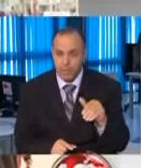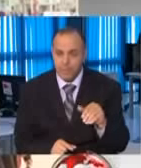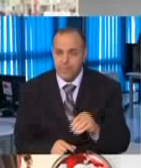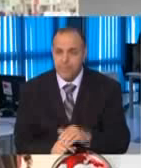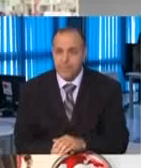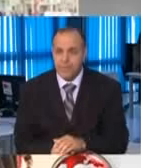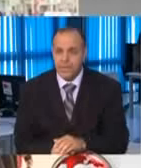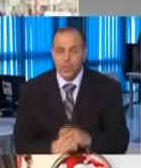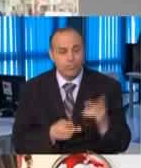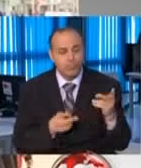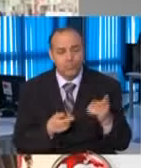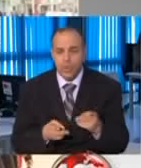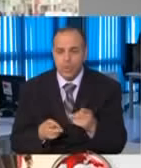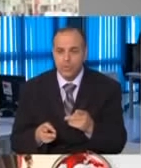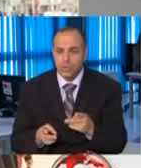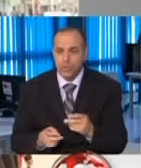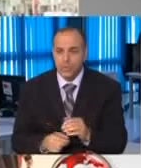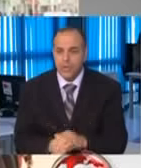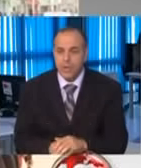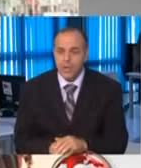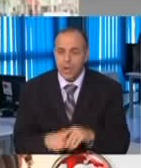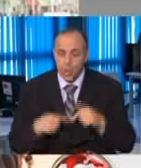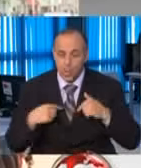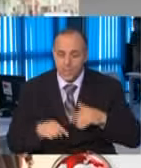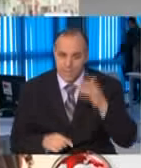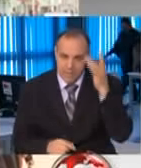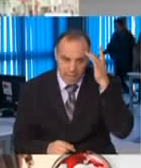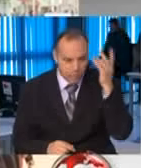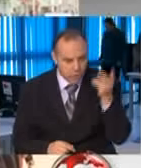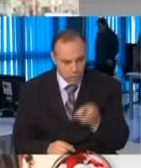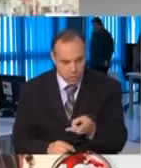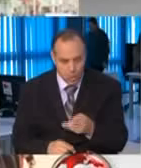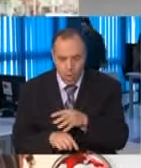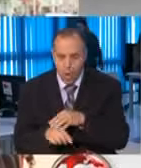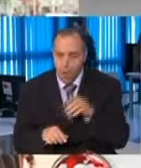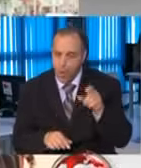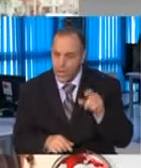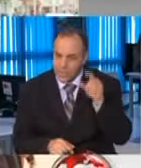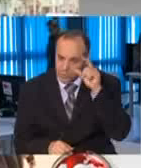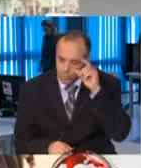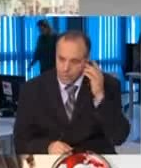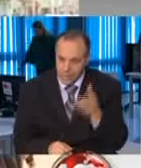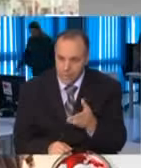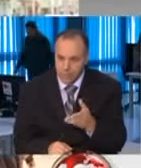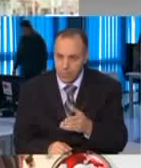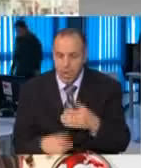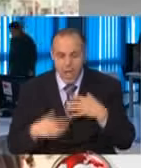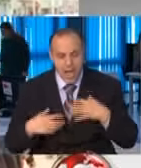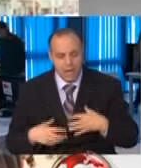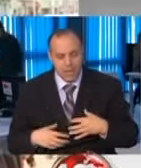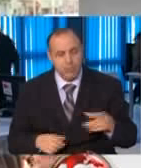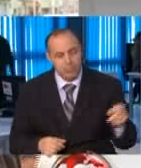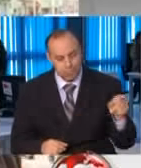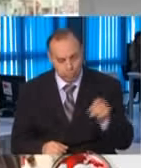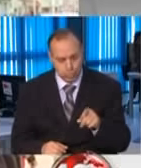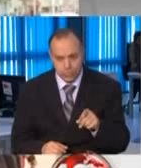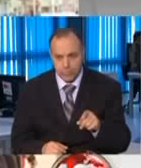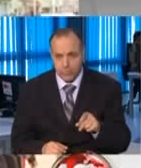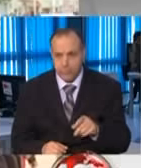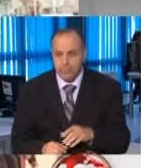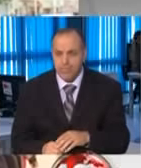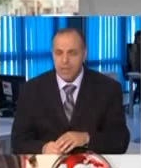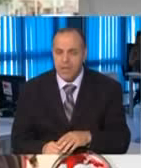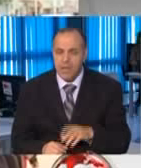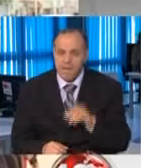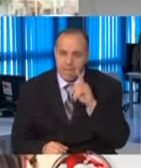انطلقت بحضور السيدة لطيفة الأخضر وزيرة الثقافة ووالي الجهة وبعض نواب الجهة، كما حضرت السيدة